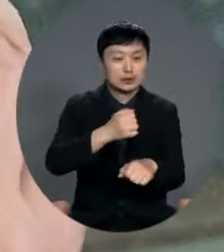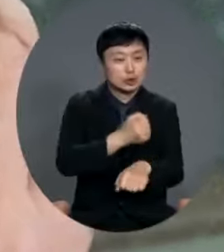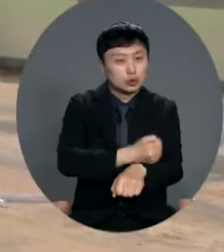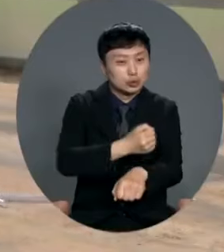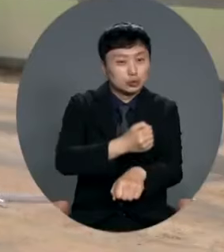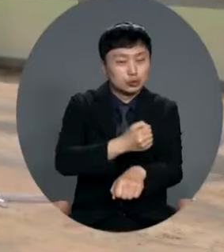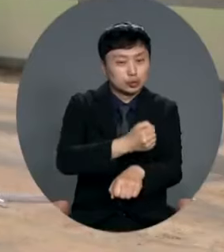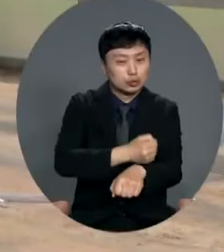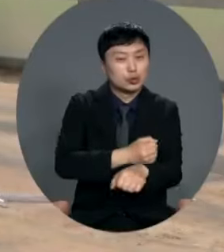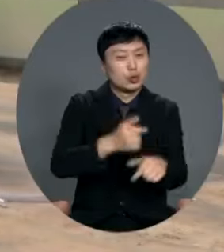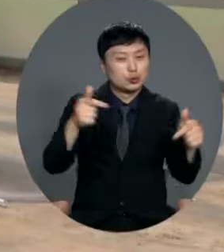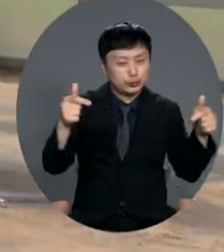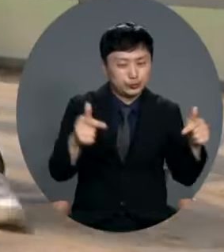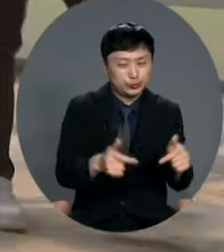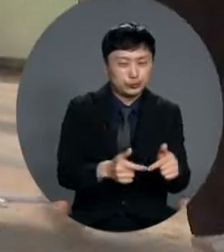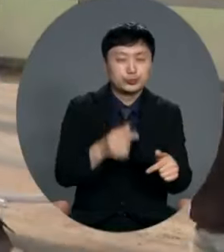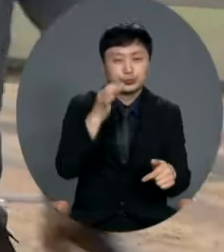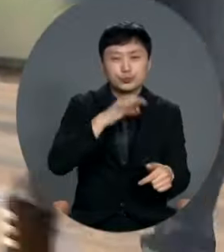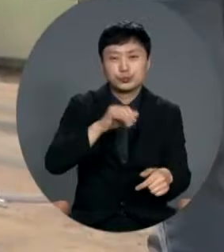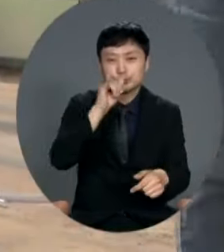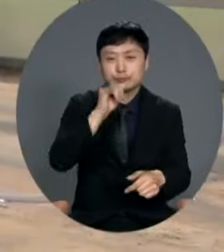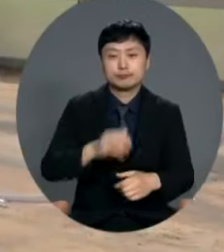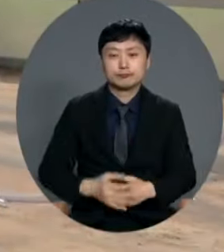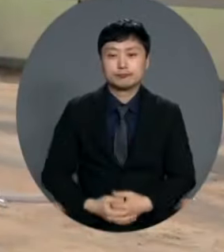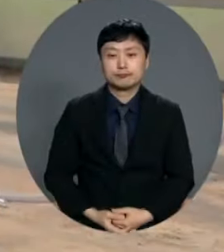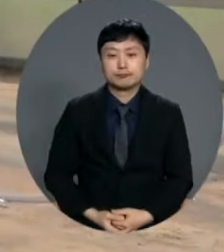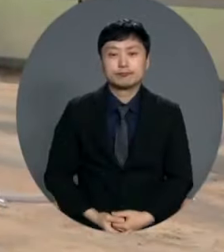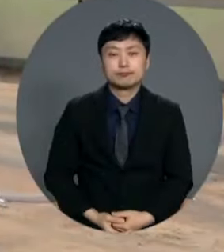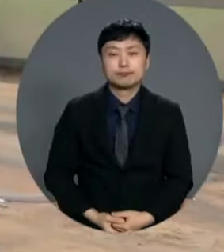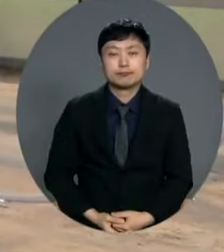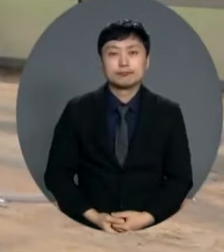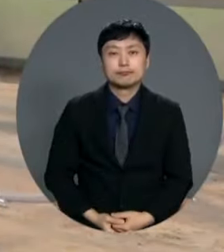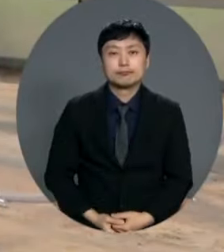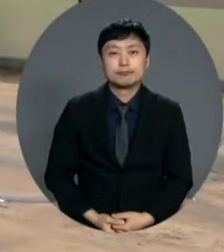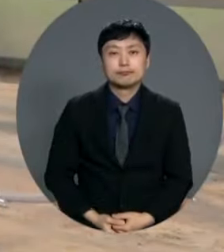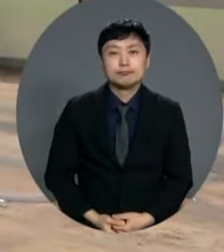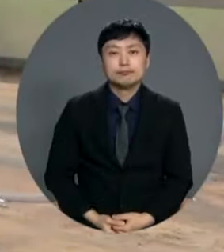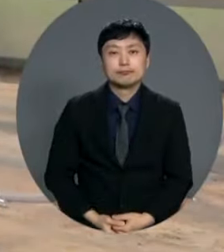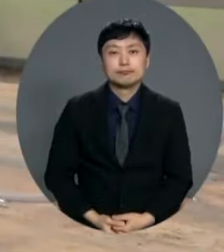감소에도 도움이 될 것으로 기대됩니다. MBC 뉴스 한태현입니다.